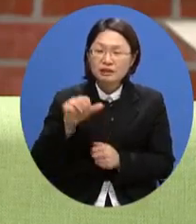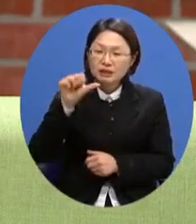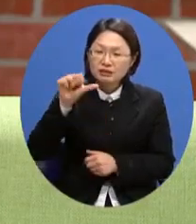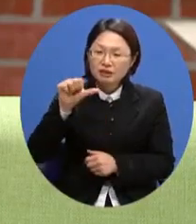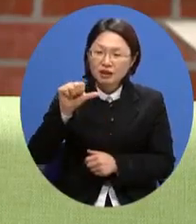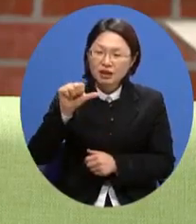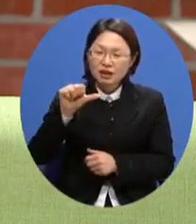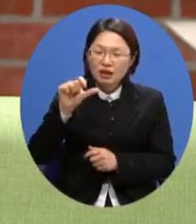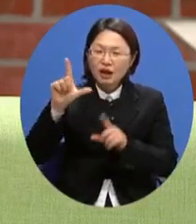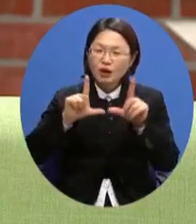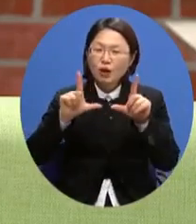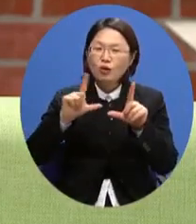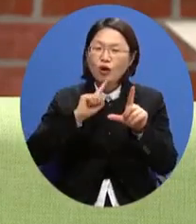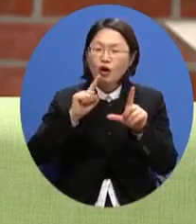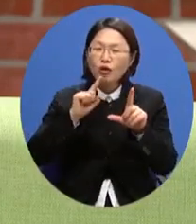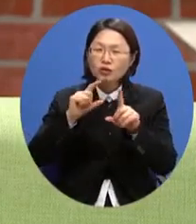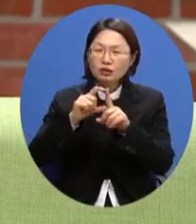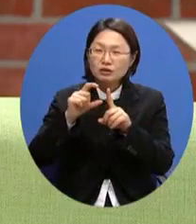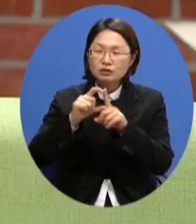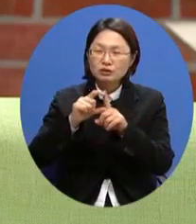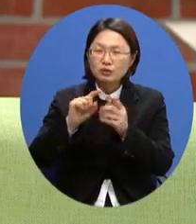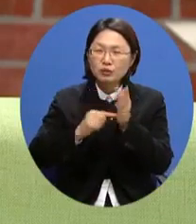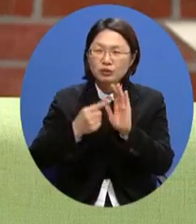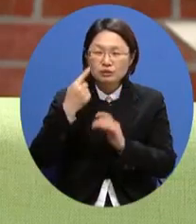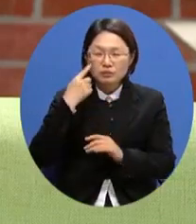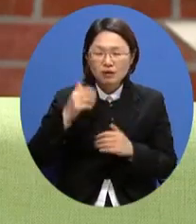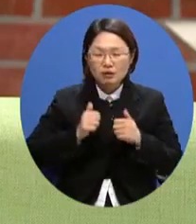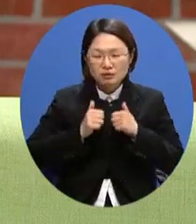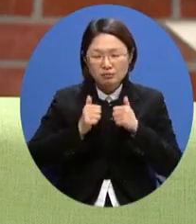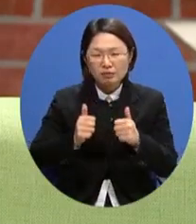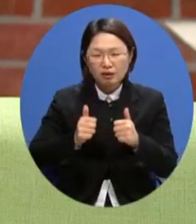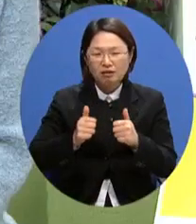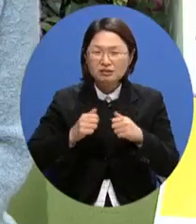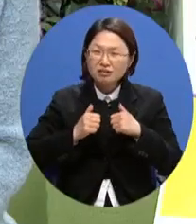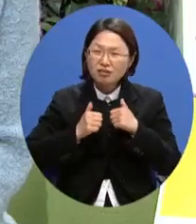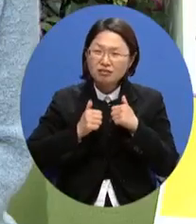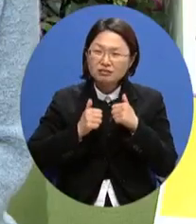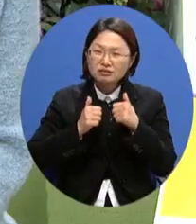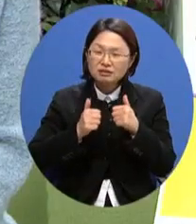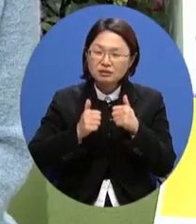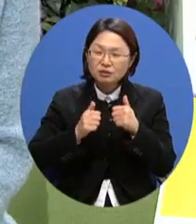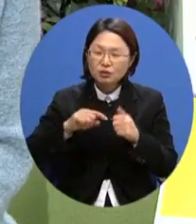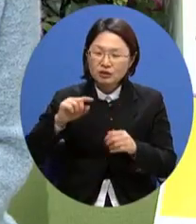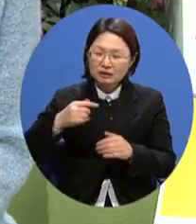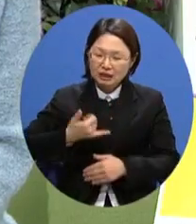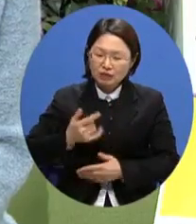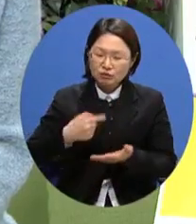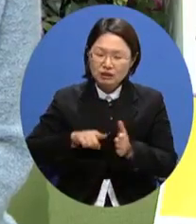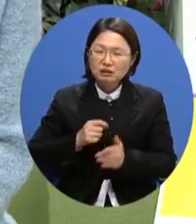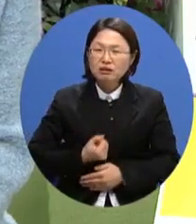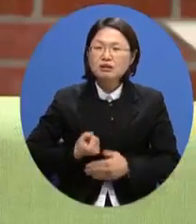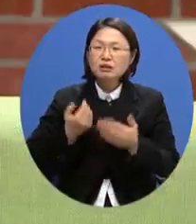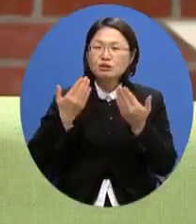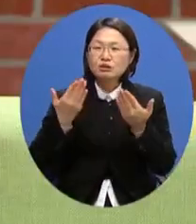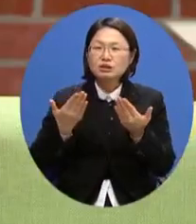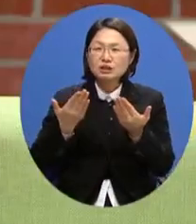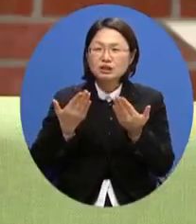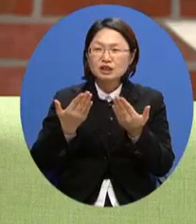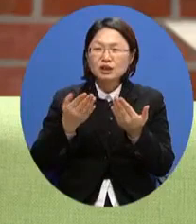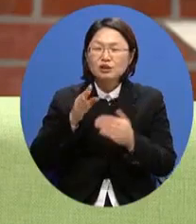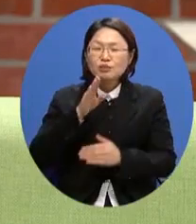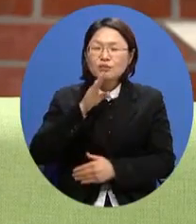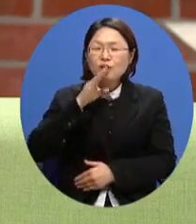얘기해 주세요. 막 이러면은 뭐 근면하시고 성실하시고 뭐 자녀를 위해서 희생하시고 어찌 무슨 이렇게 모범답안